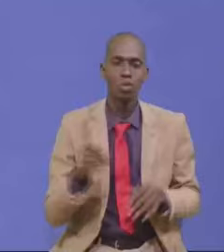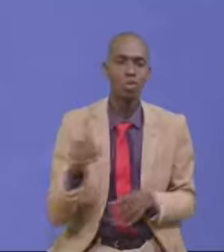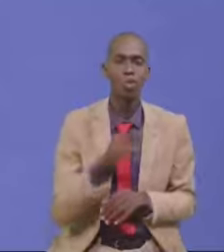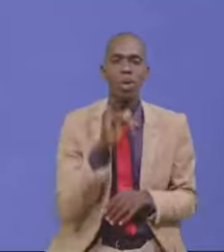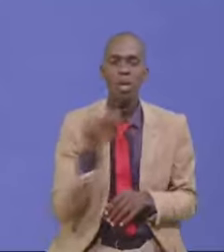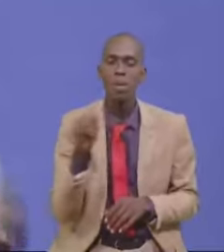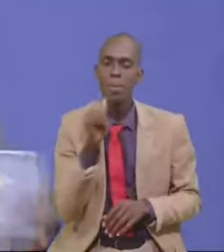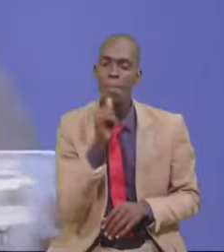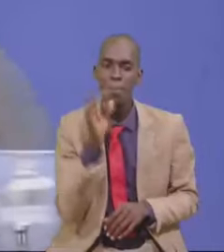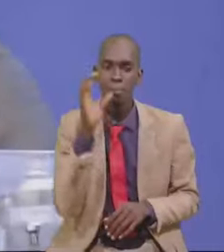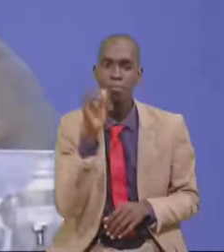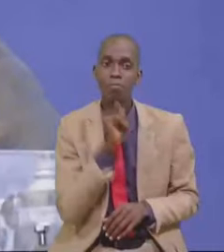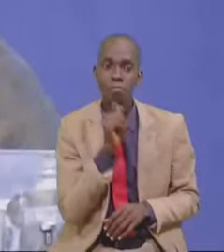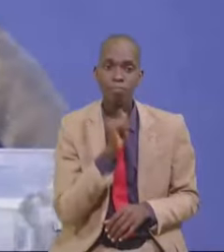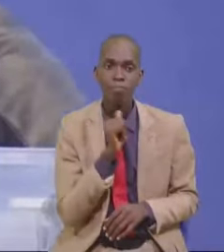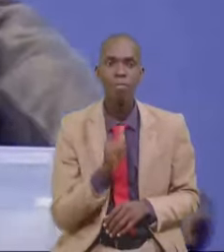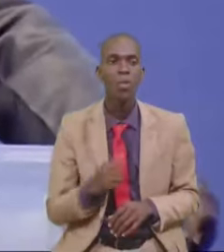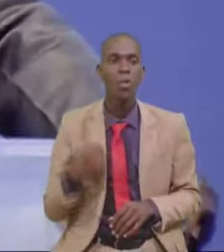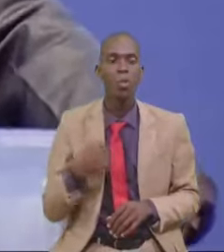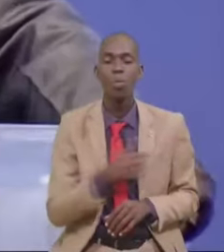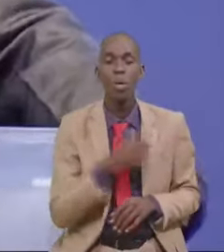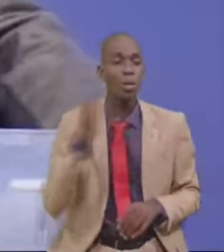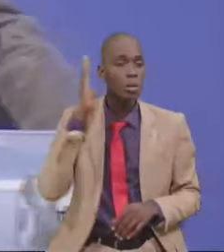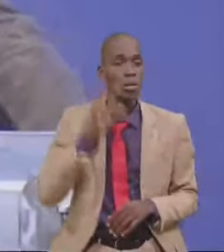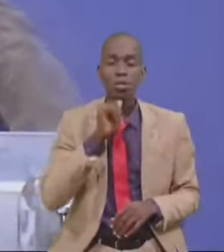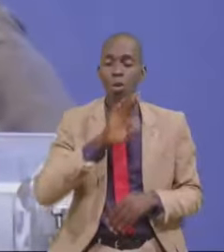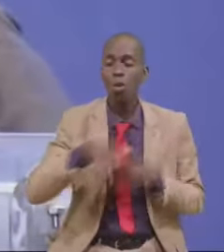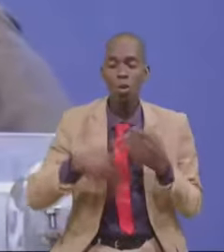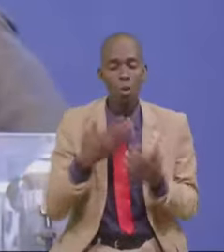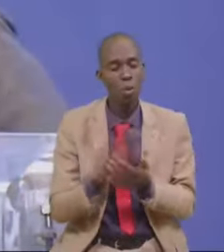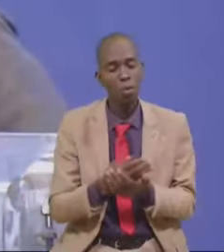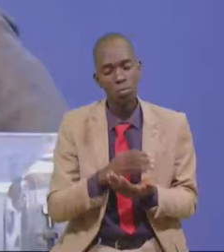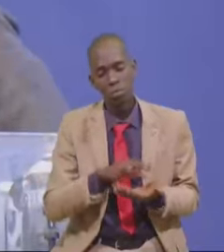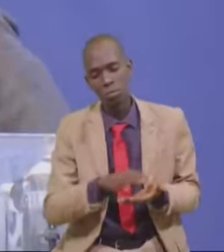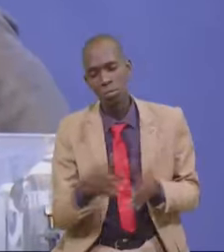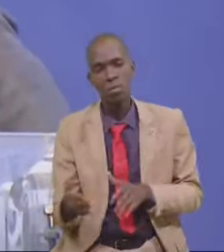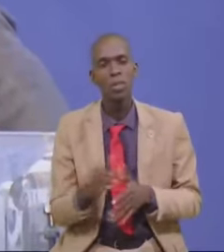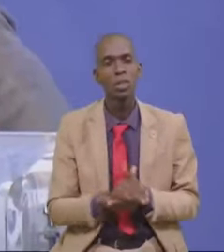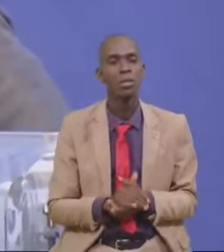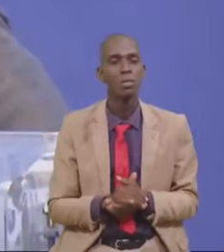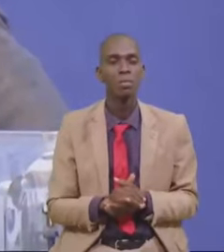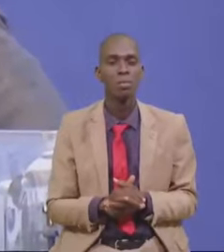Thessaloniciens 4, 14. Voici, je vous dis un mystère, ne mourrons pas tous.